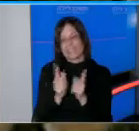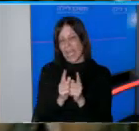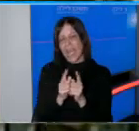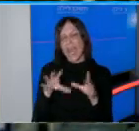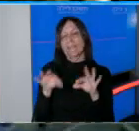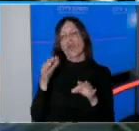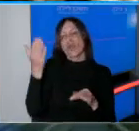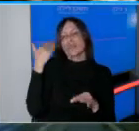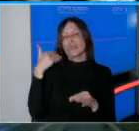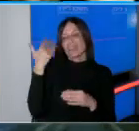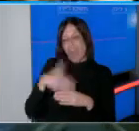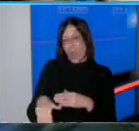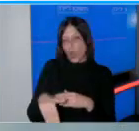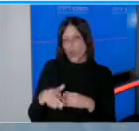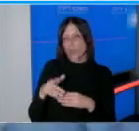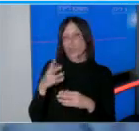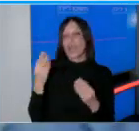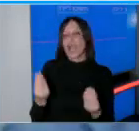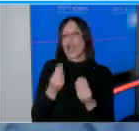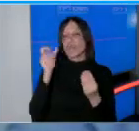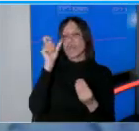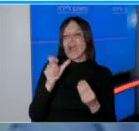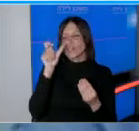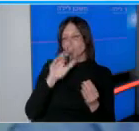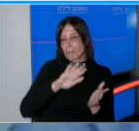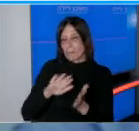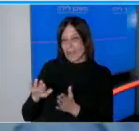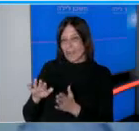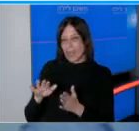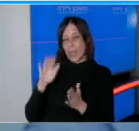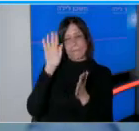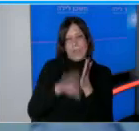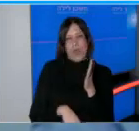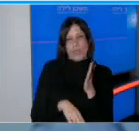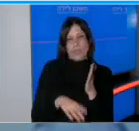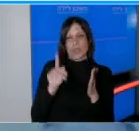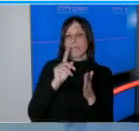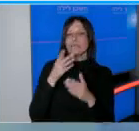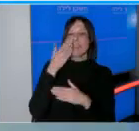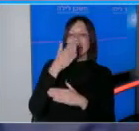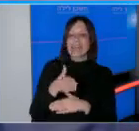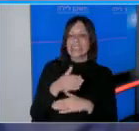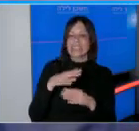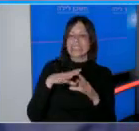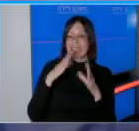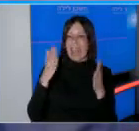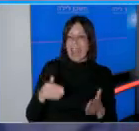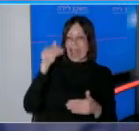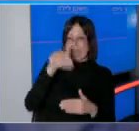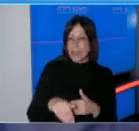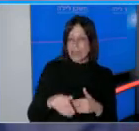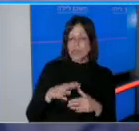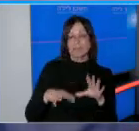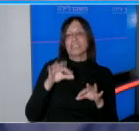האחרונות, כמות האנשים שמצביעים בפריפריה הולכת ויורדת. כן. אבל כל מי שטורח להיכנס לקלפי, מצביע